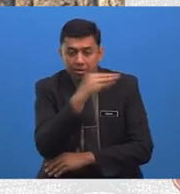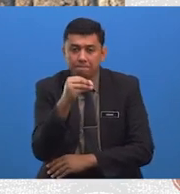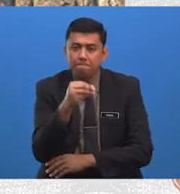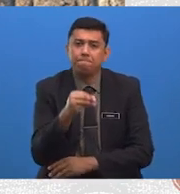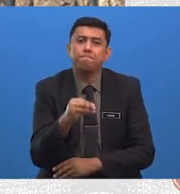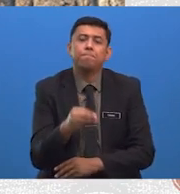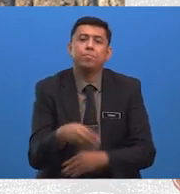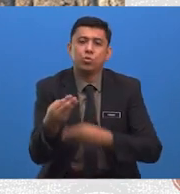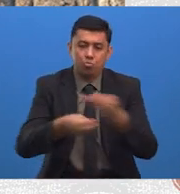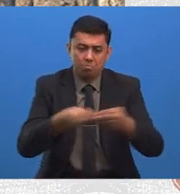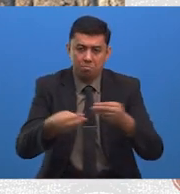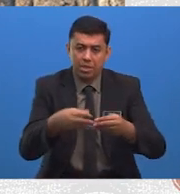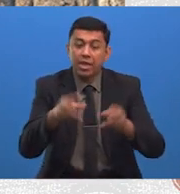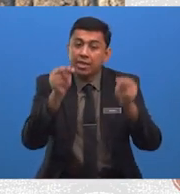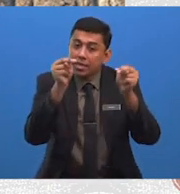nelayan.